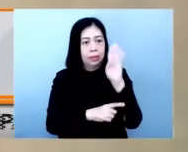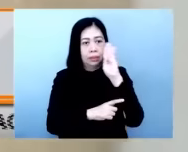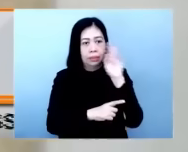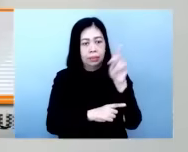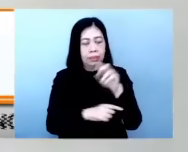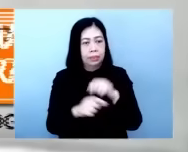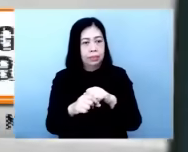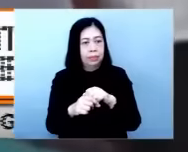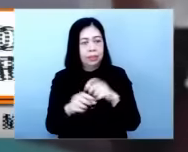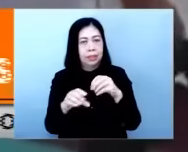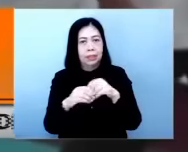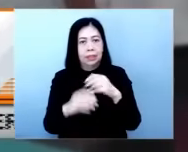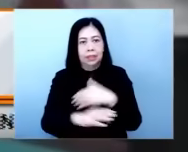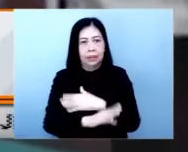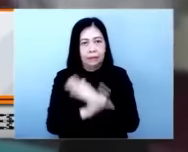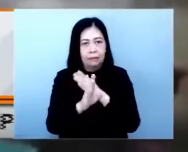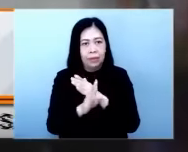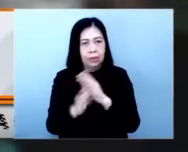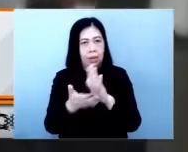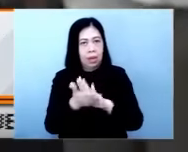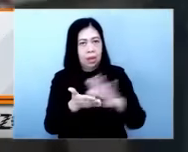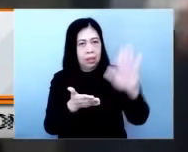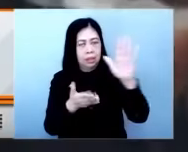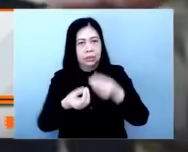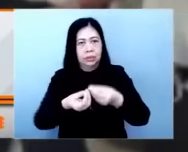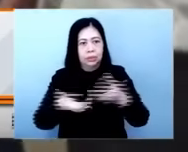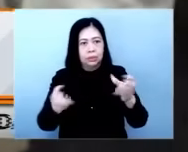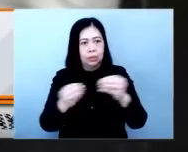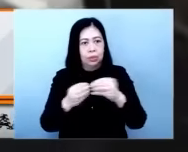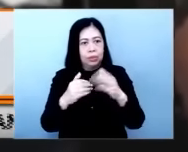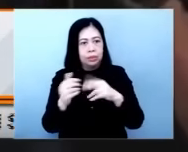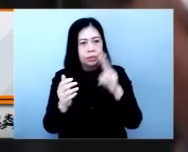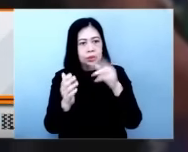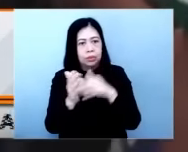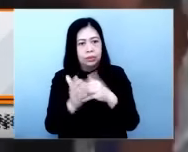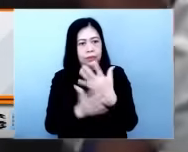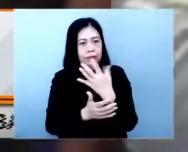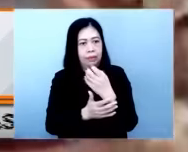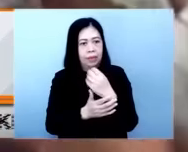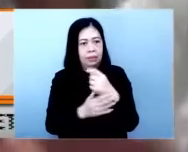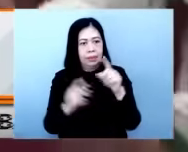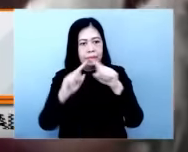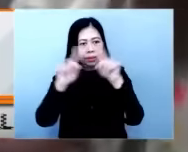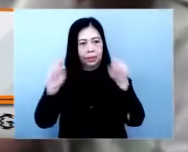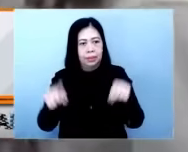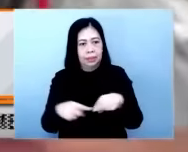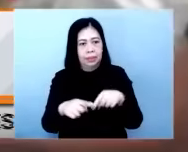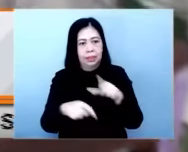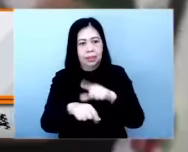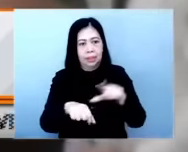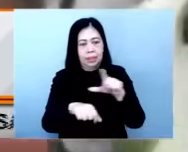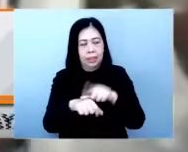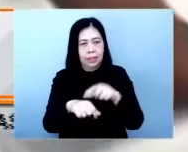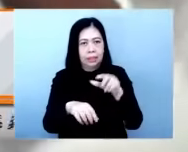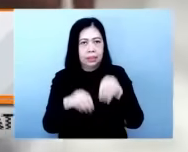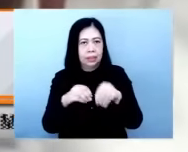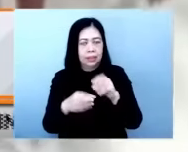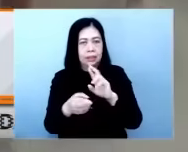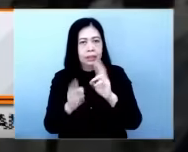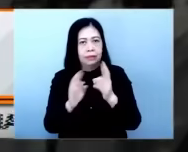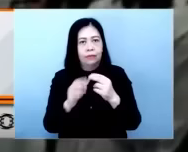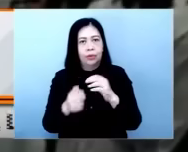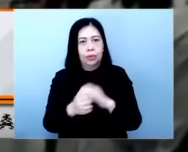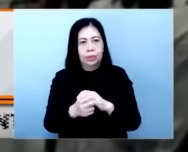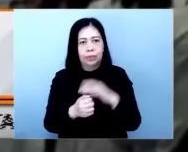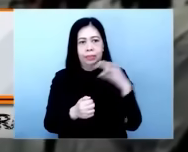sa Davao City para sa pamamahagi ng higit 2,500 na titulo ng lupa sa agrarian reform beneficiaries.